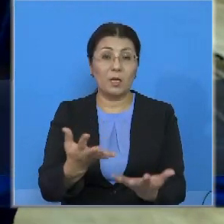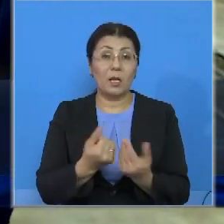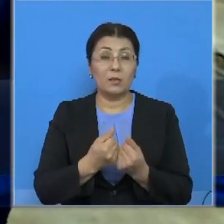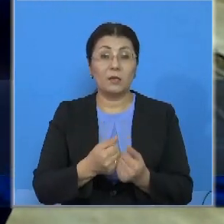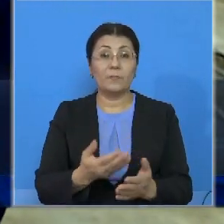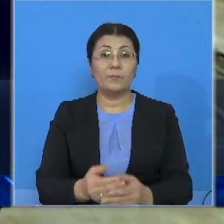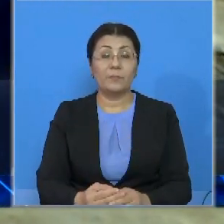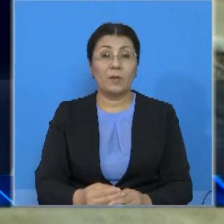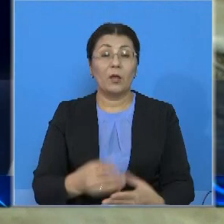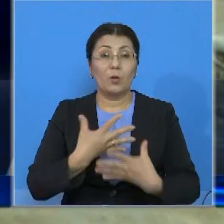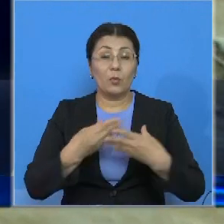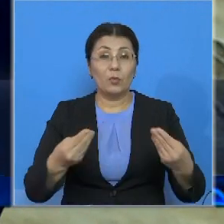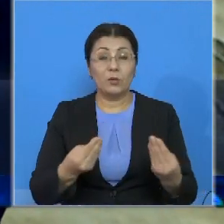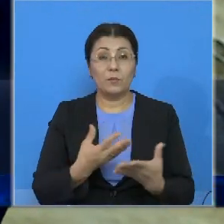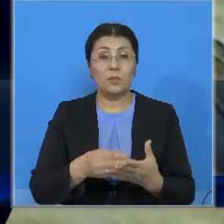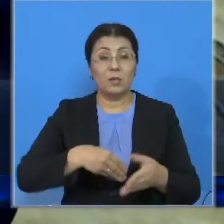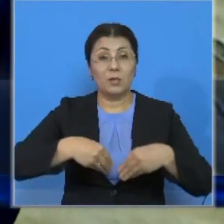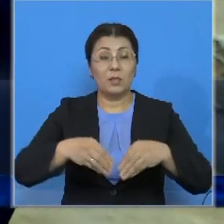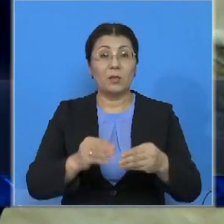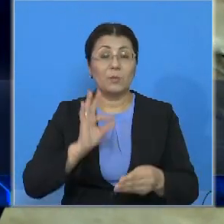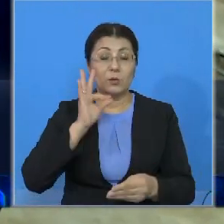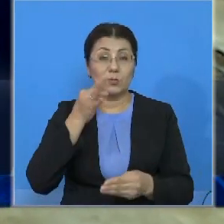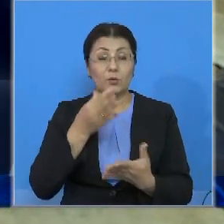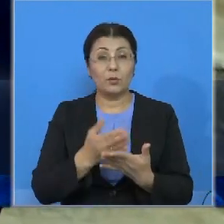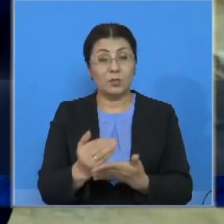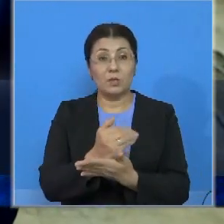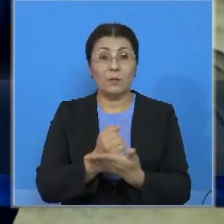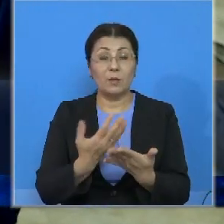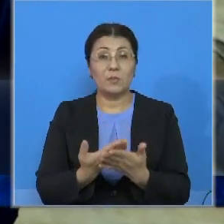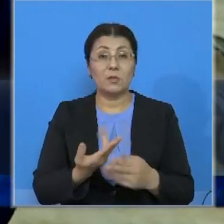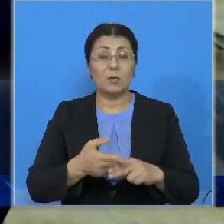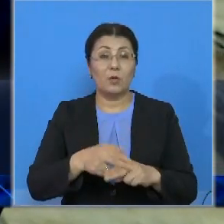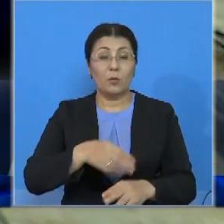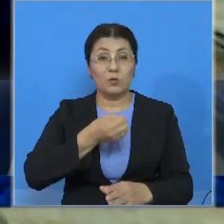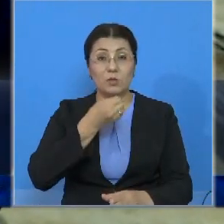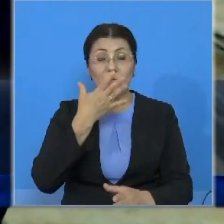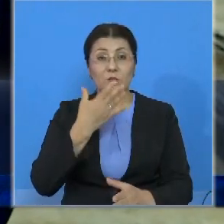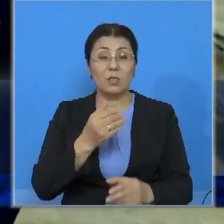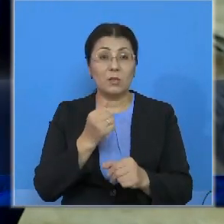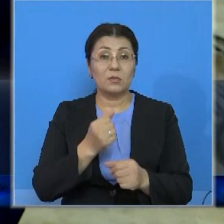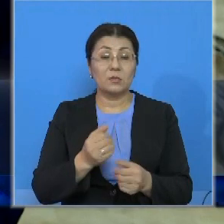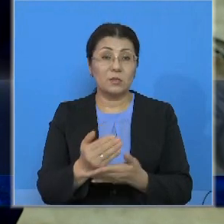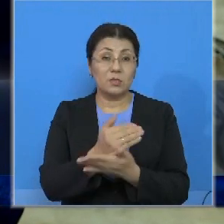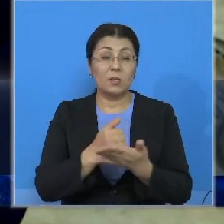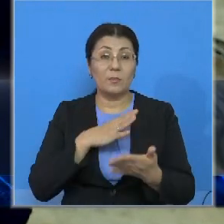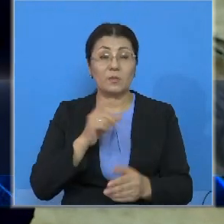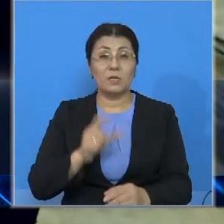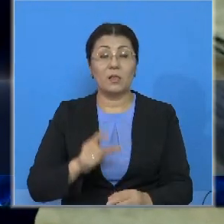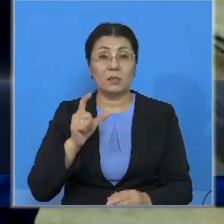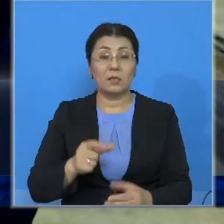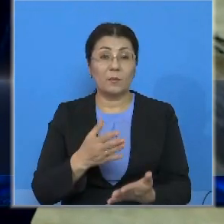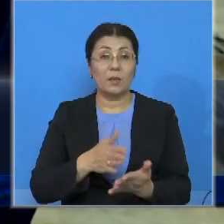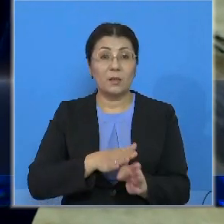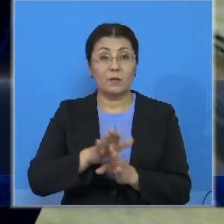келгенбіз. Сосын күзде қайтадан мында көшеміз. Сондай жақсы өнім аламыз. Халықты осы ойылдың бәрін